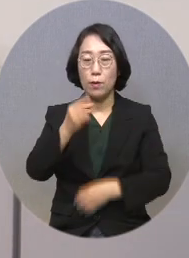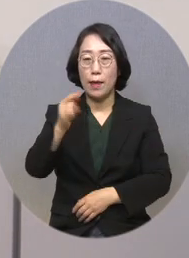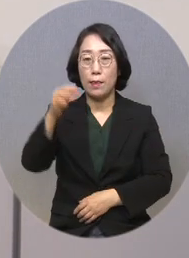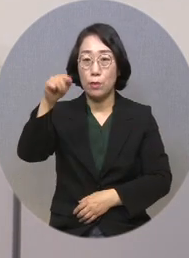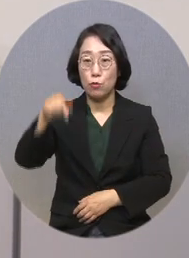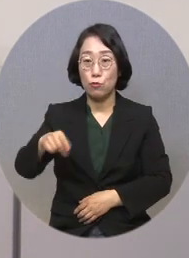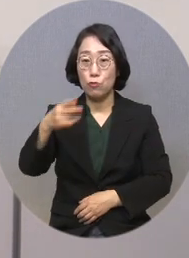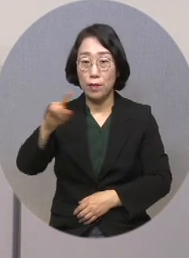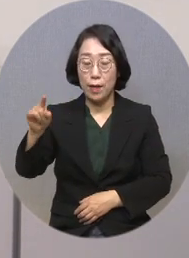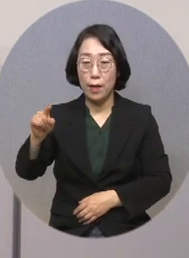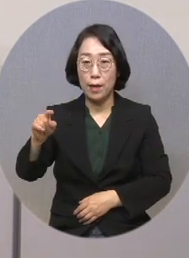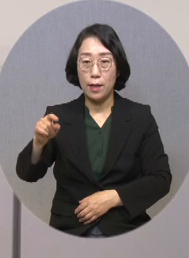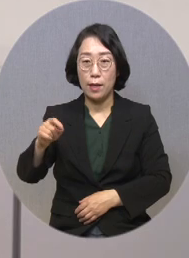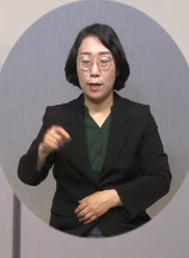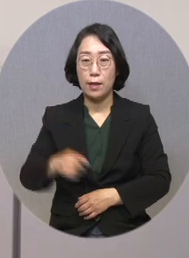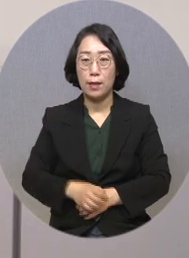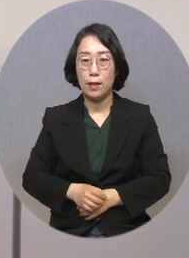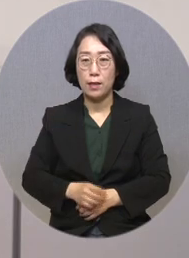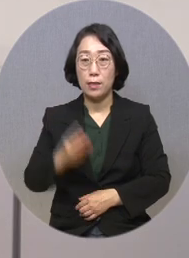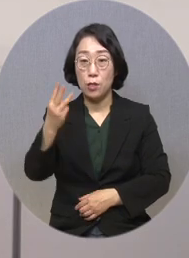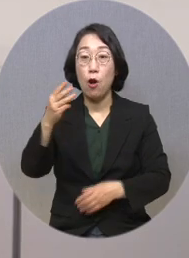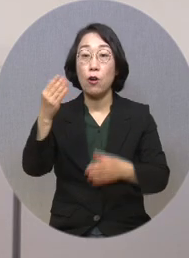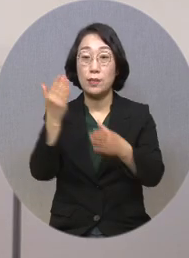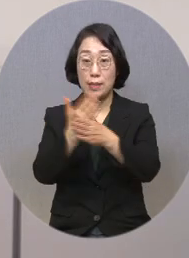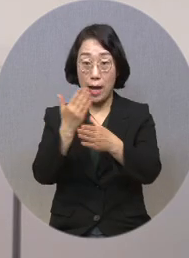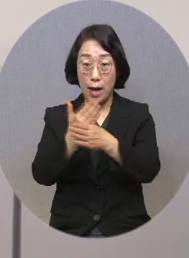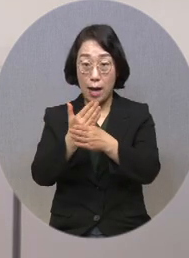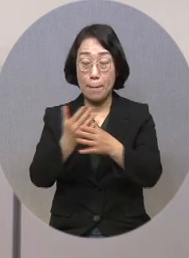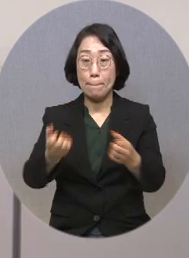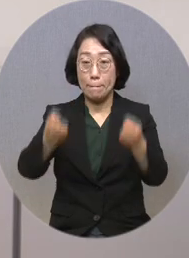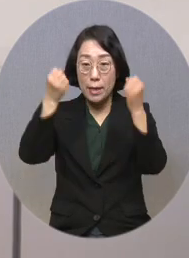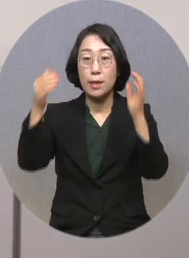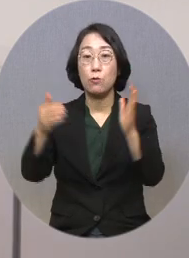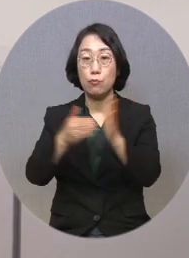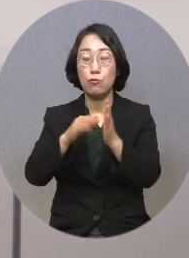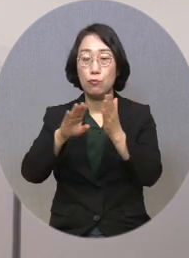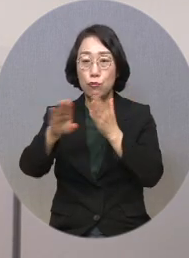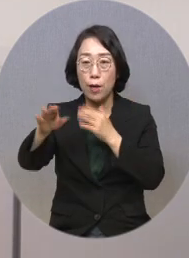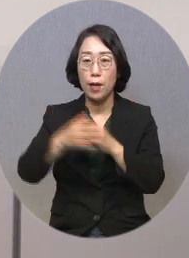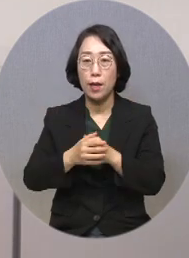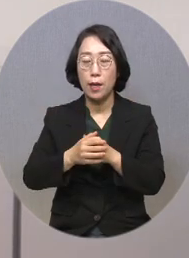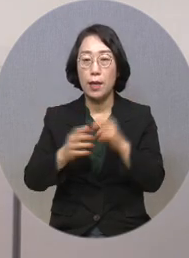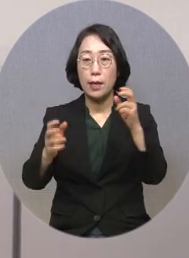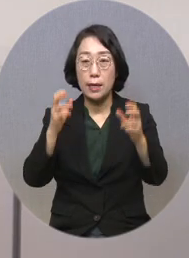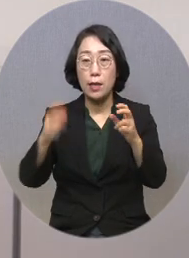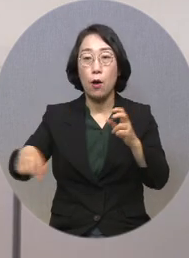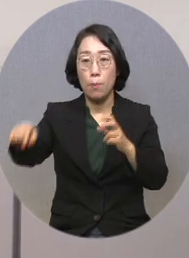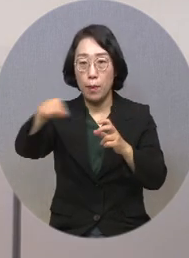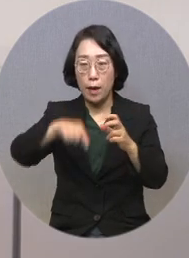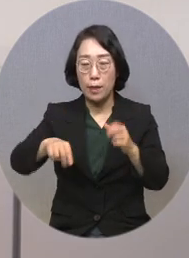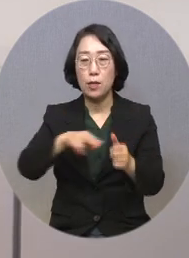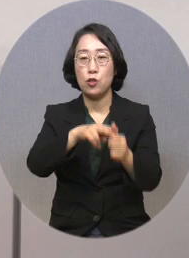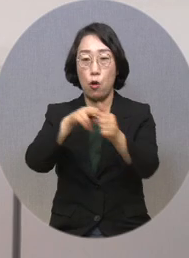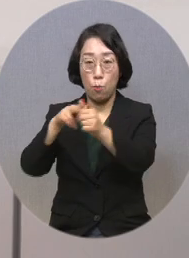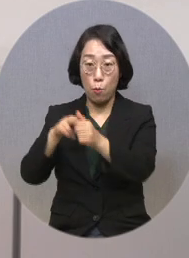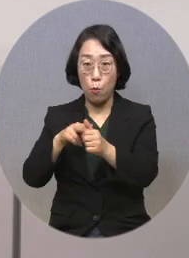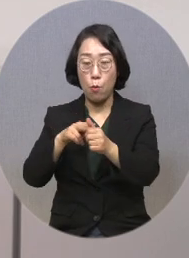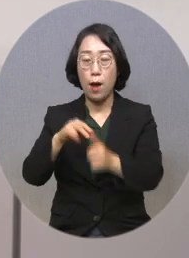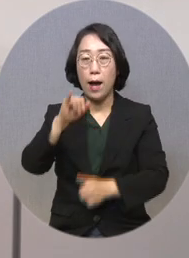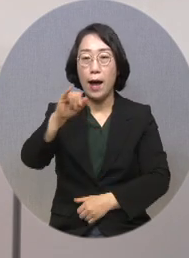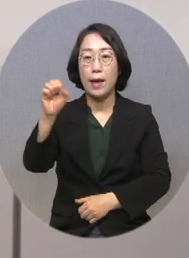석사를 수료한 후에 기업 간 협업 강화를 위한 정보전략계획, 즉 ISP라고